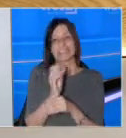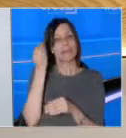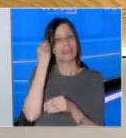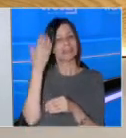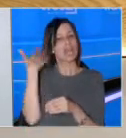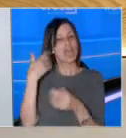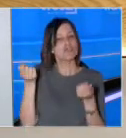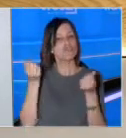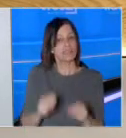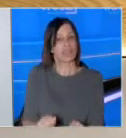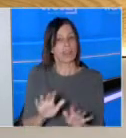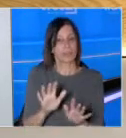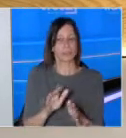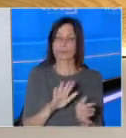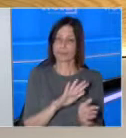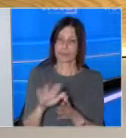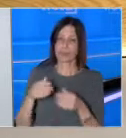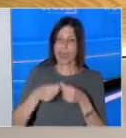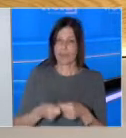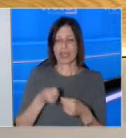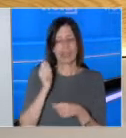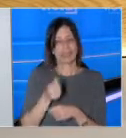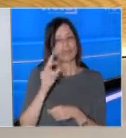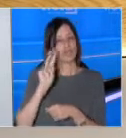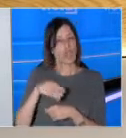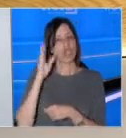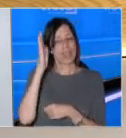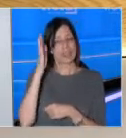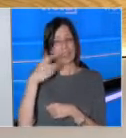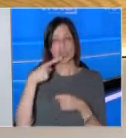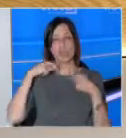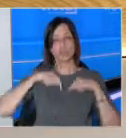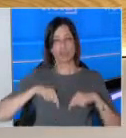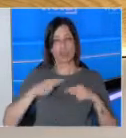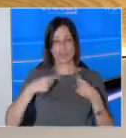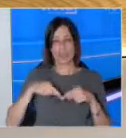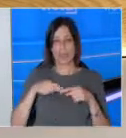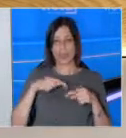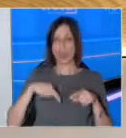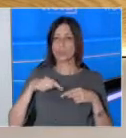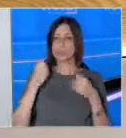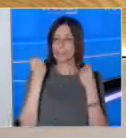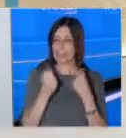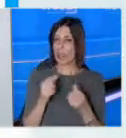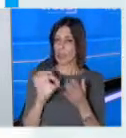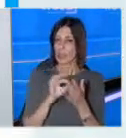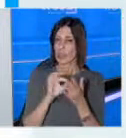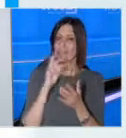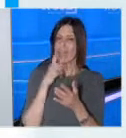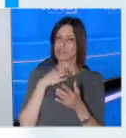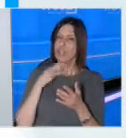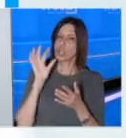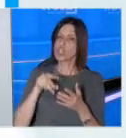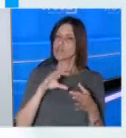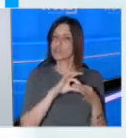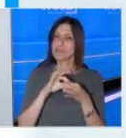מושבת. אורנה ברביבאי, חברת הכנסת מיש עתיד ויושבת ראש ועדת חוץ וביטחון כותבת. לאימא שלי יש משפט